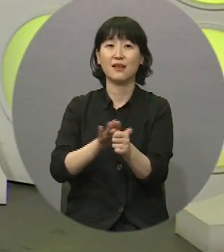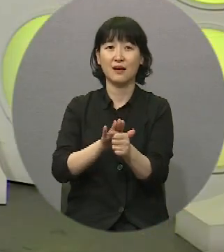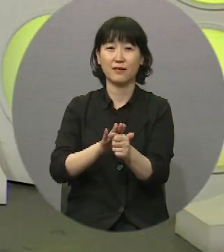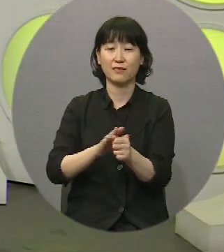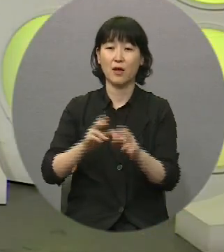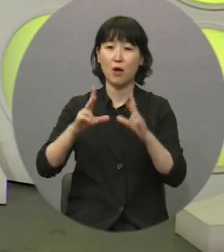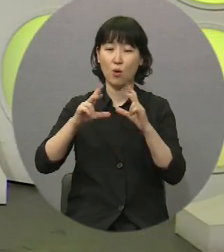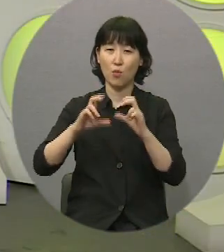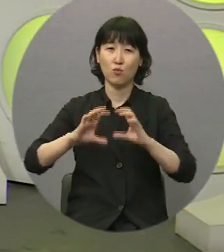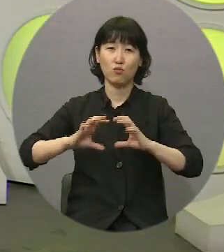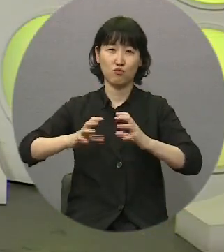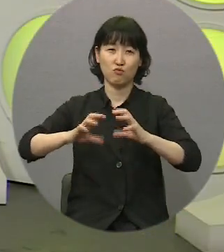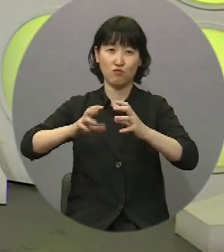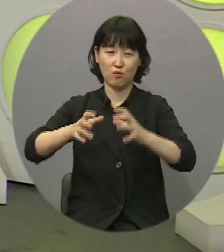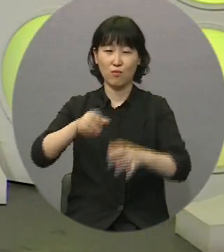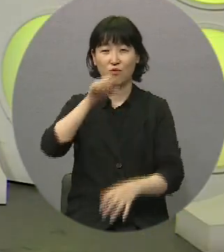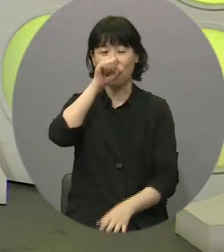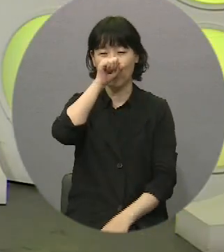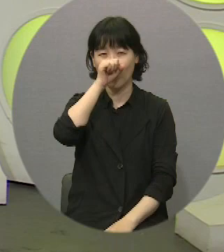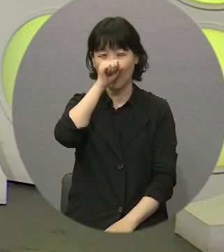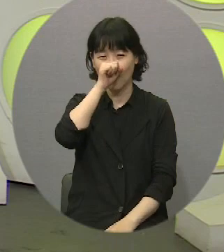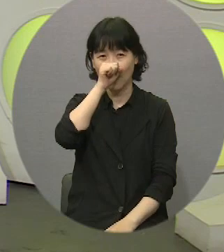사람 울며 좋아했지